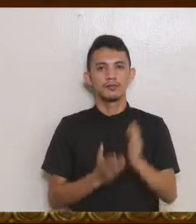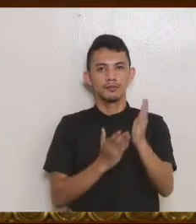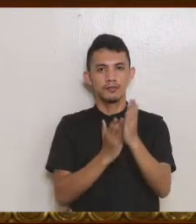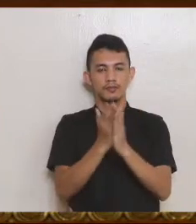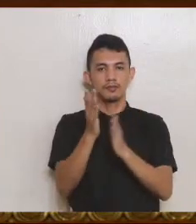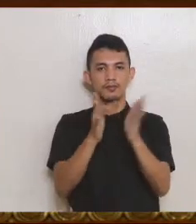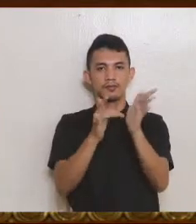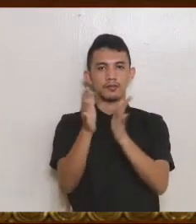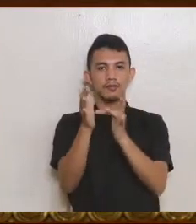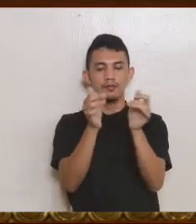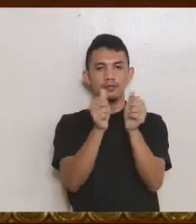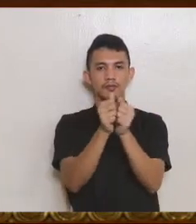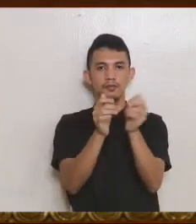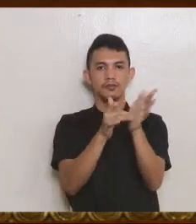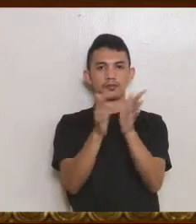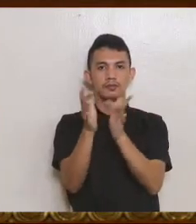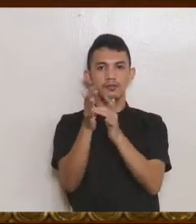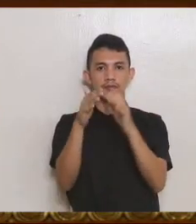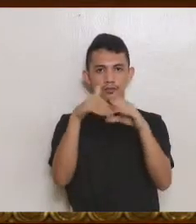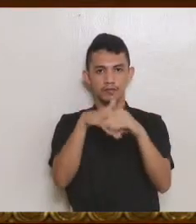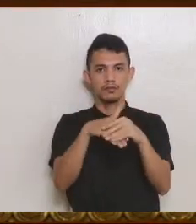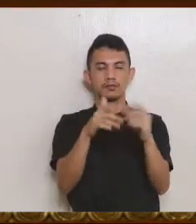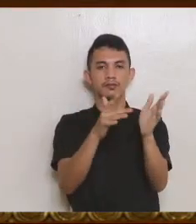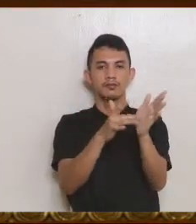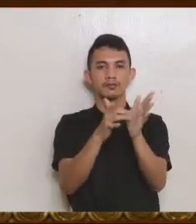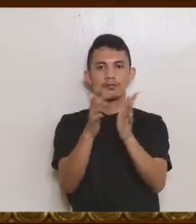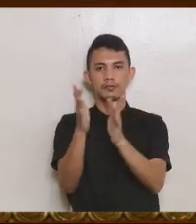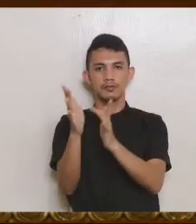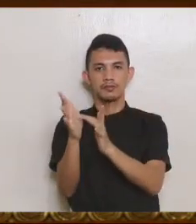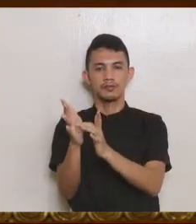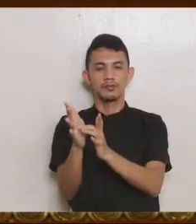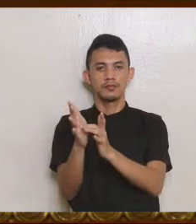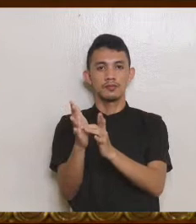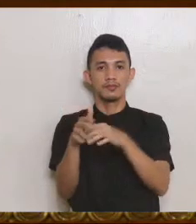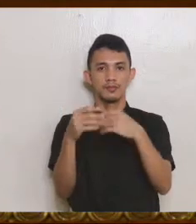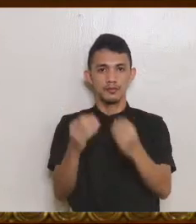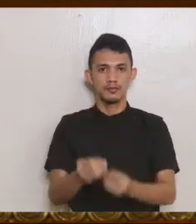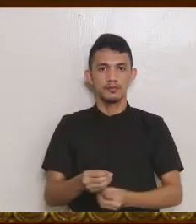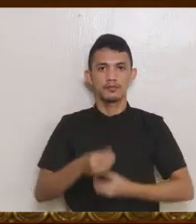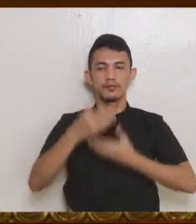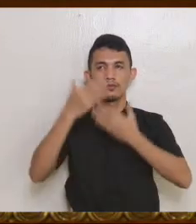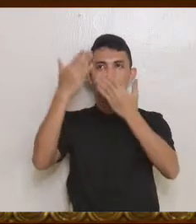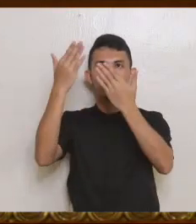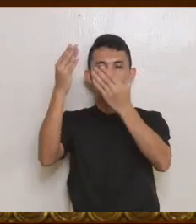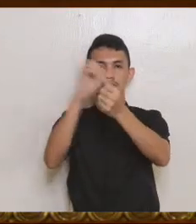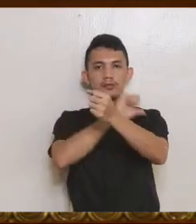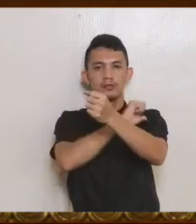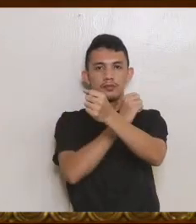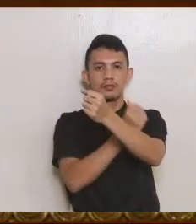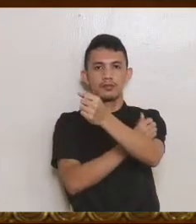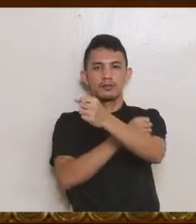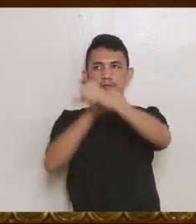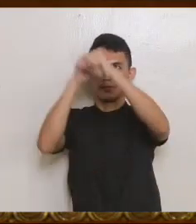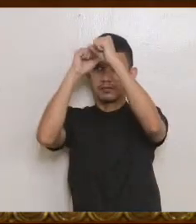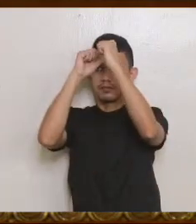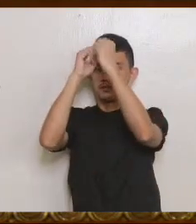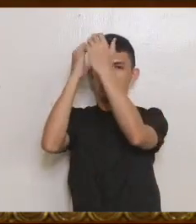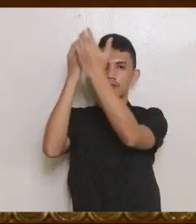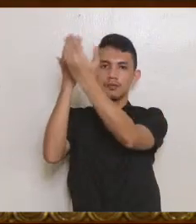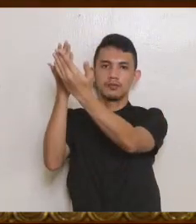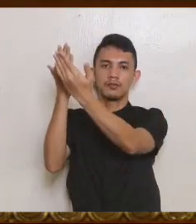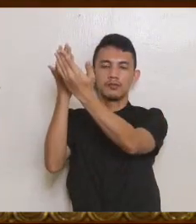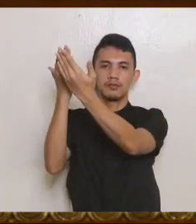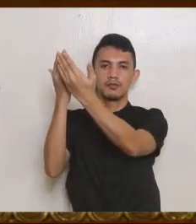Pinaagi kaniya uban kaniya ug diha kaniya, gihatag na kanimo makagagahom nga